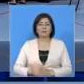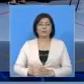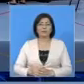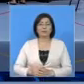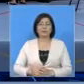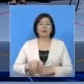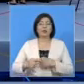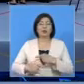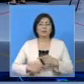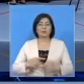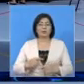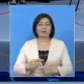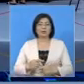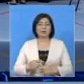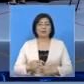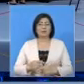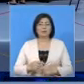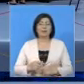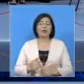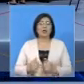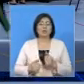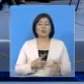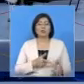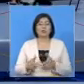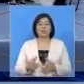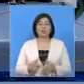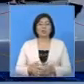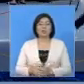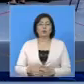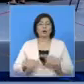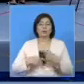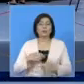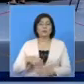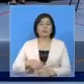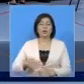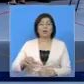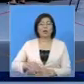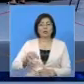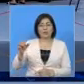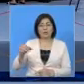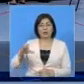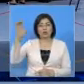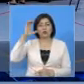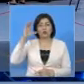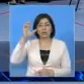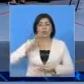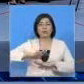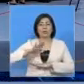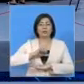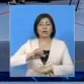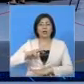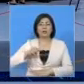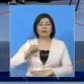алдымыздағы халықаралық жарыстарға дайындап шығару. Алдымызда Түркия мемлекетінде Анталия